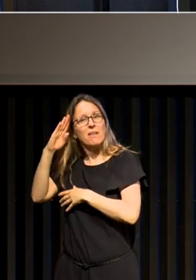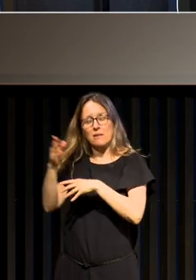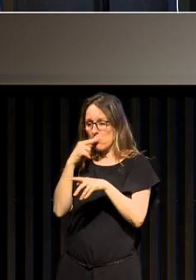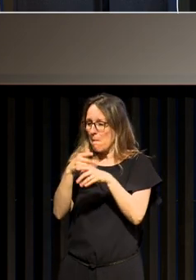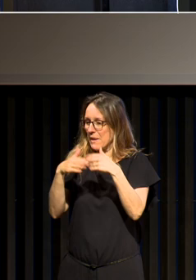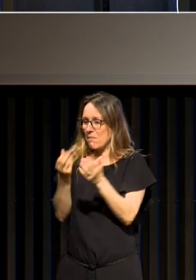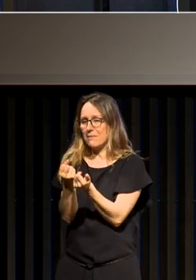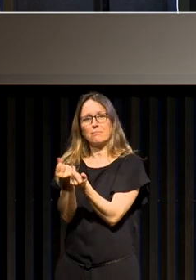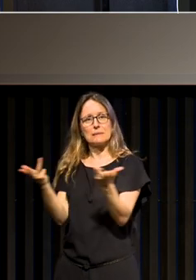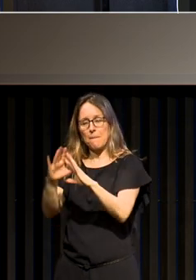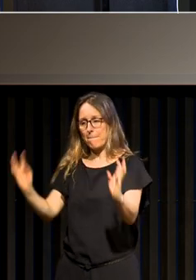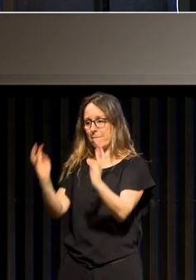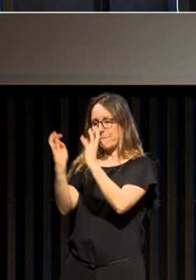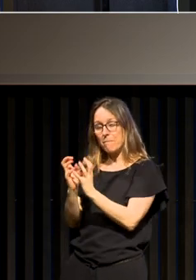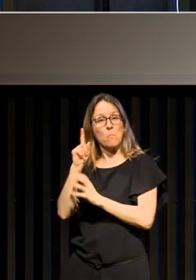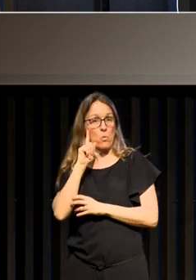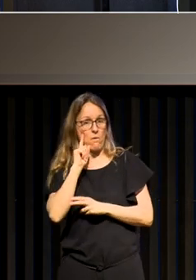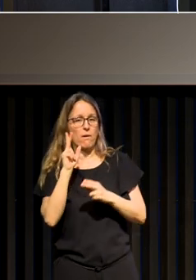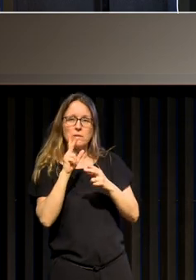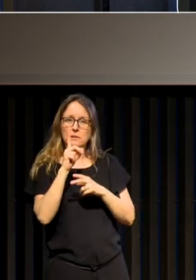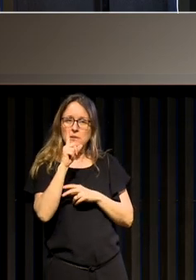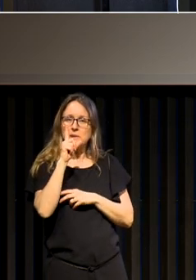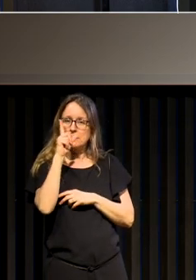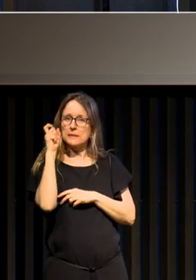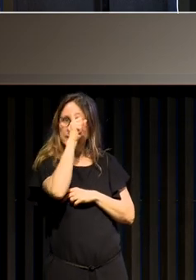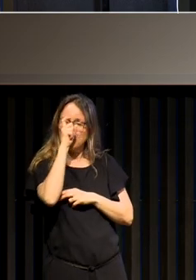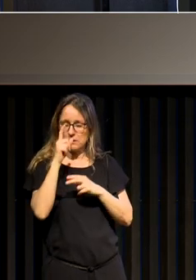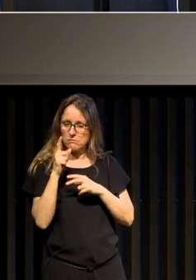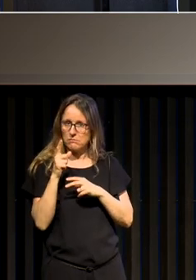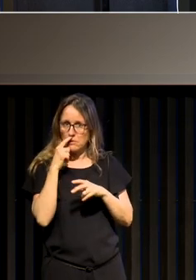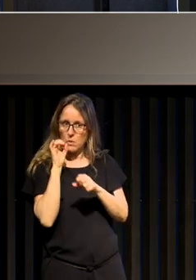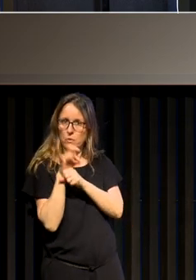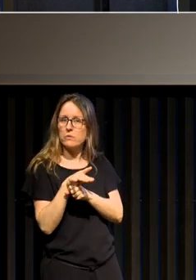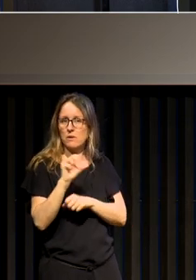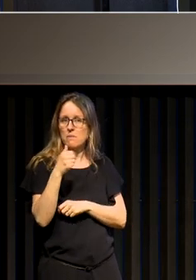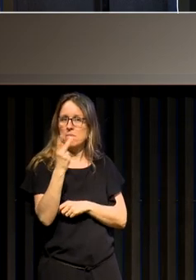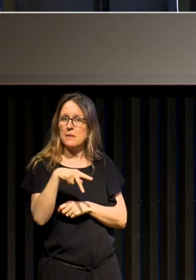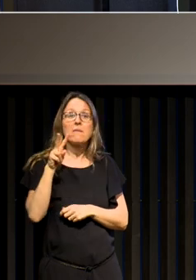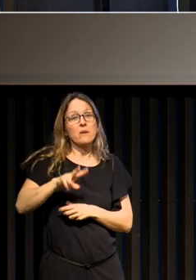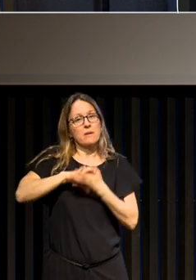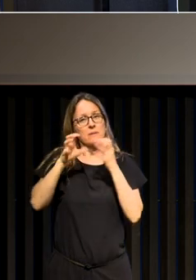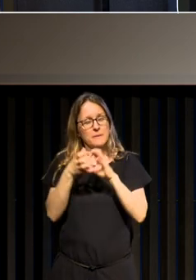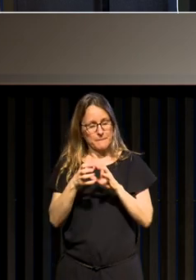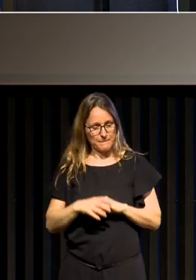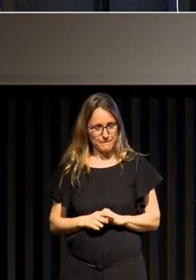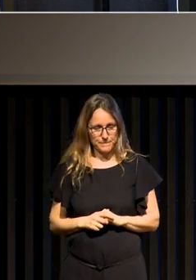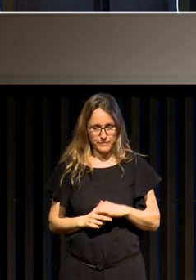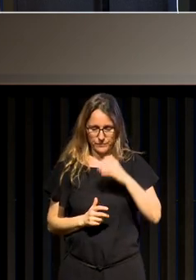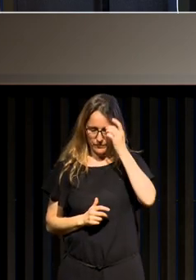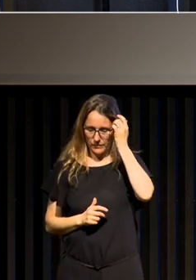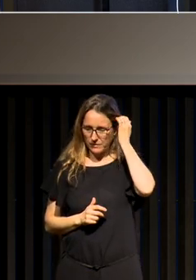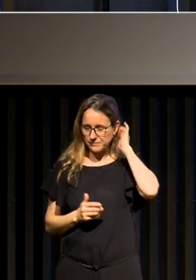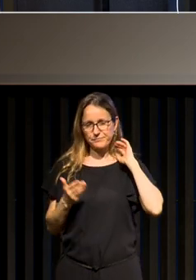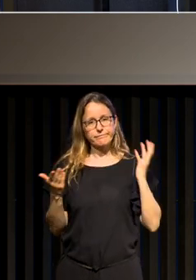question est particulièrement difficile. Il est très difficile de refuser une AMP. C'est très compliqué.